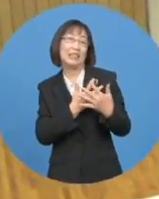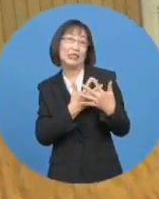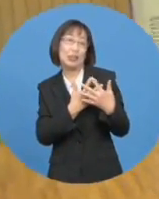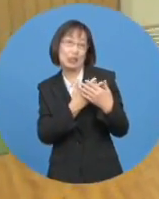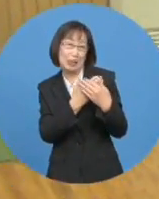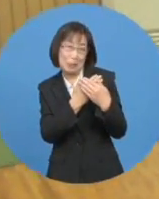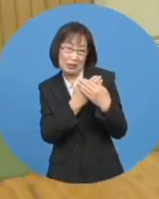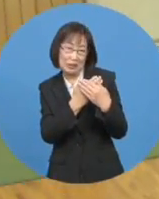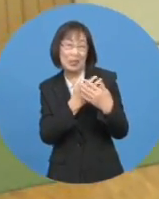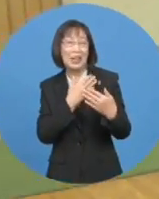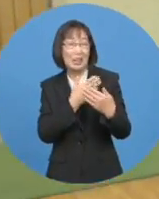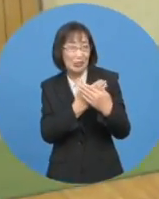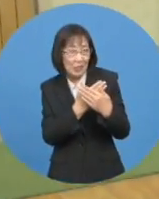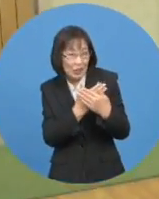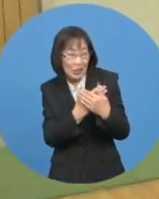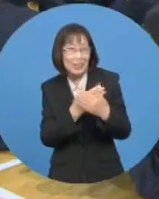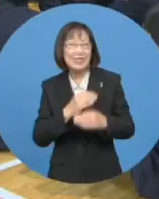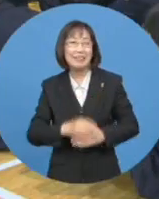ますドキドキ